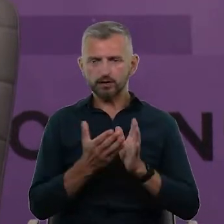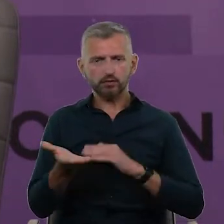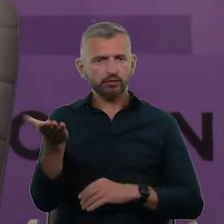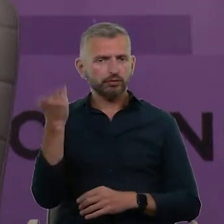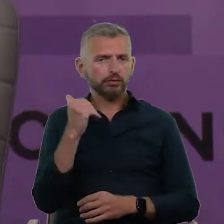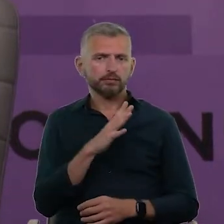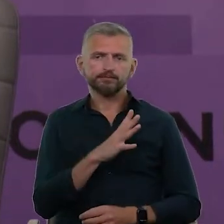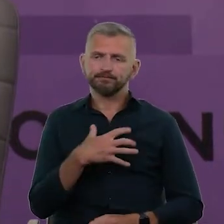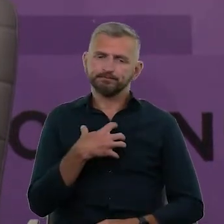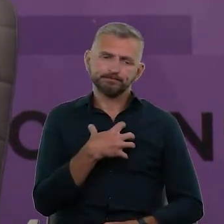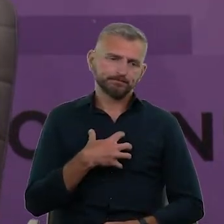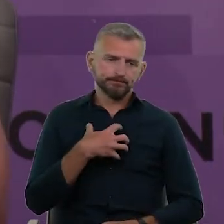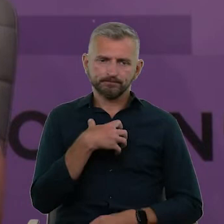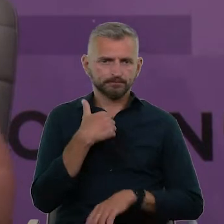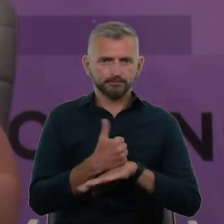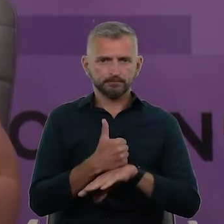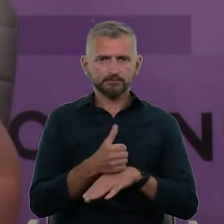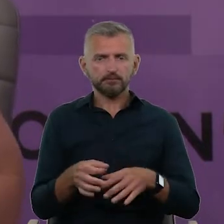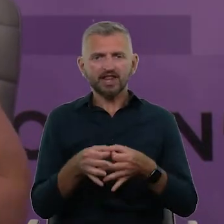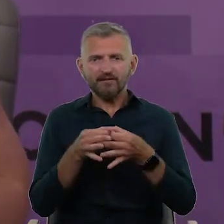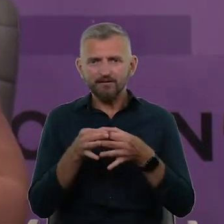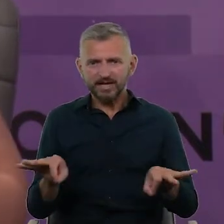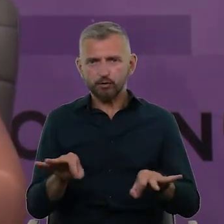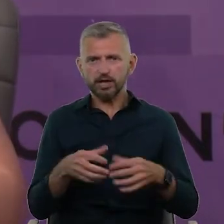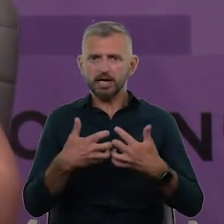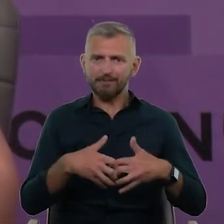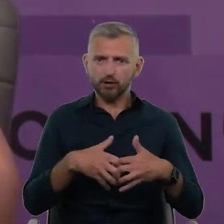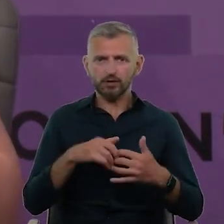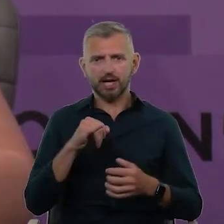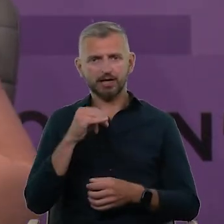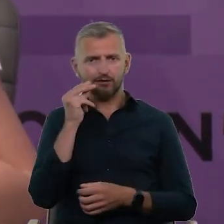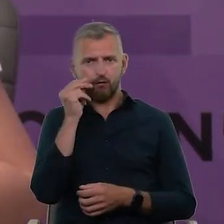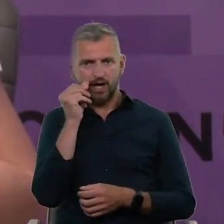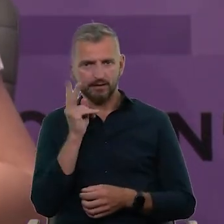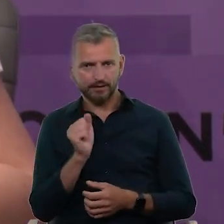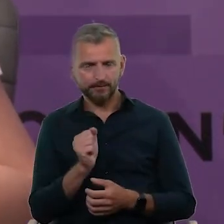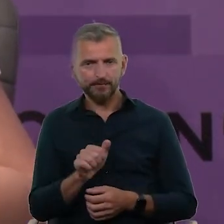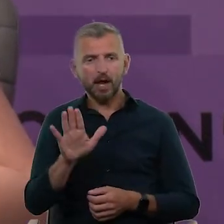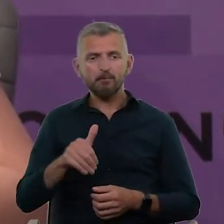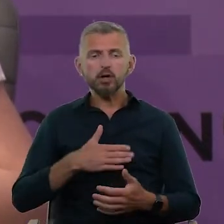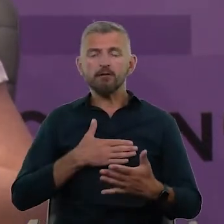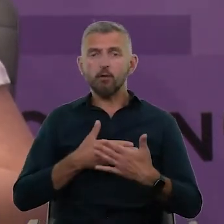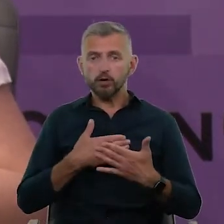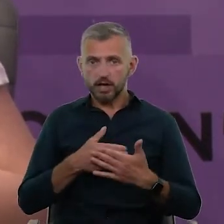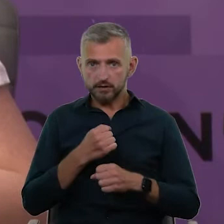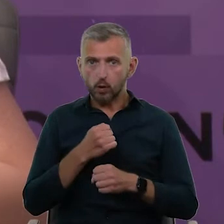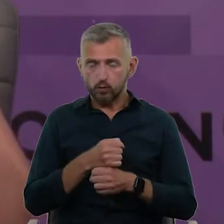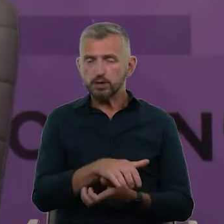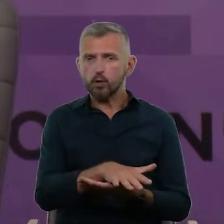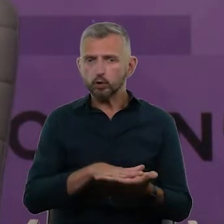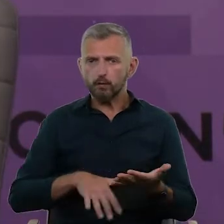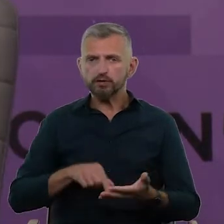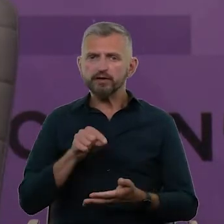зіграв вирішальну роль у визволенні Краматорська і Слов'янська. І потім волонтерська робота продовжувалася.